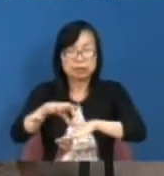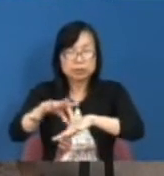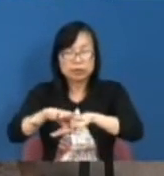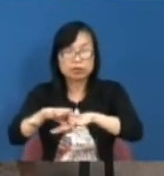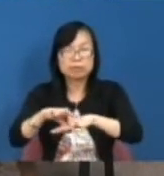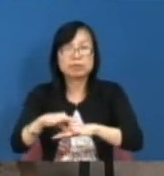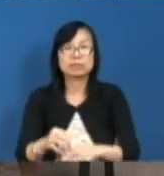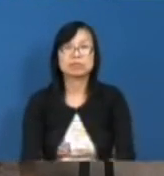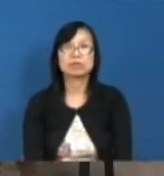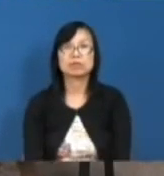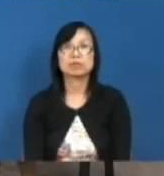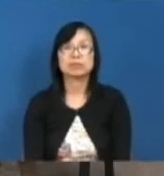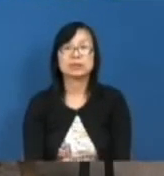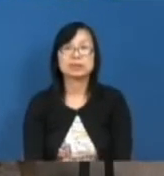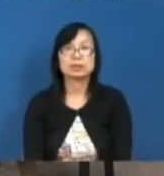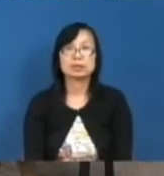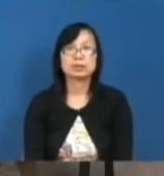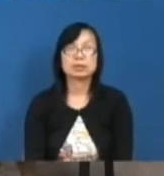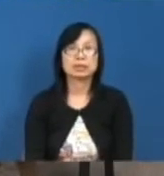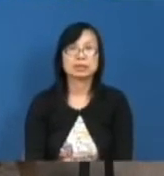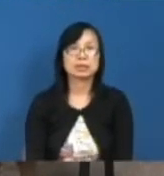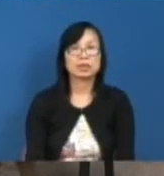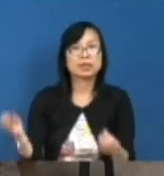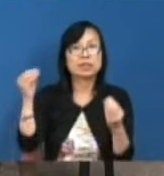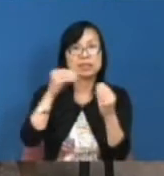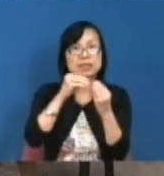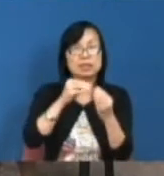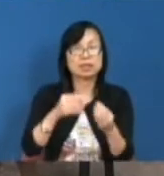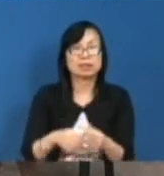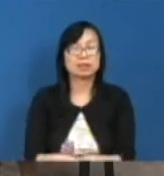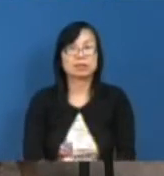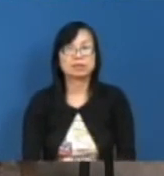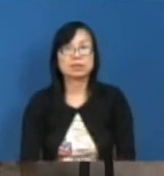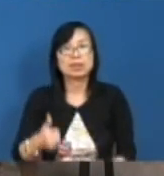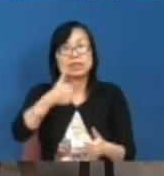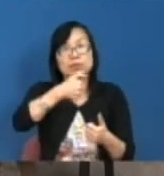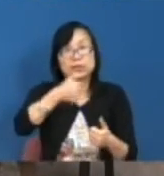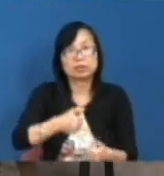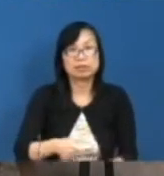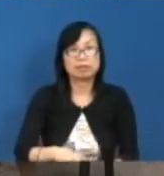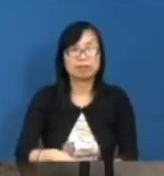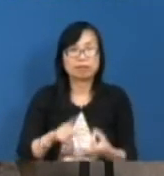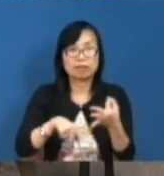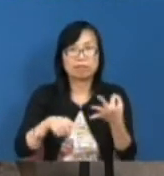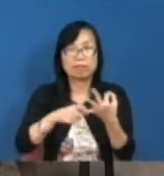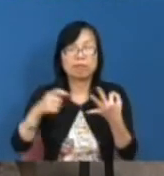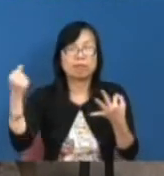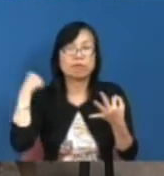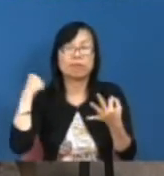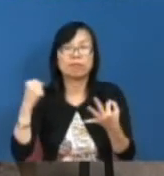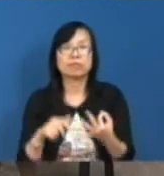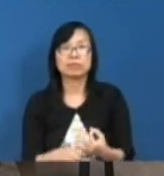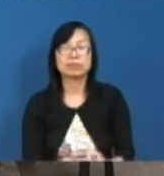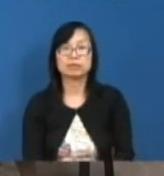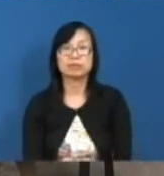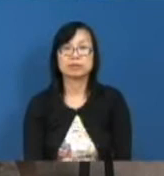要錫下李克強嘅啰柚。唉，真係好啦，佢俾啲金融我哋炒，我哋快啲揸住個機遇。咁你講乜嘢？呢班政客講